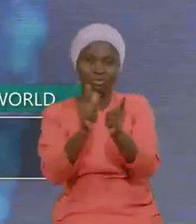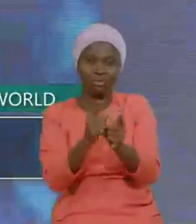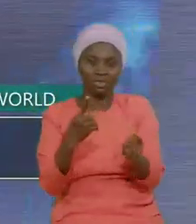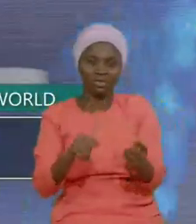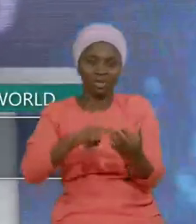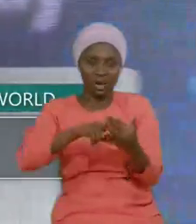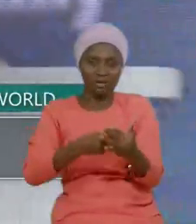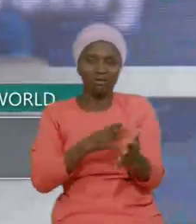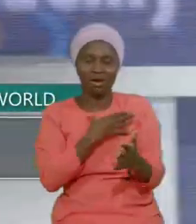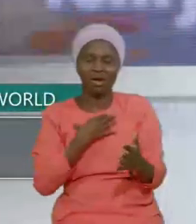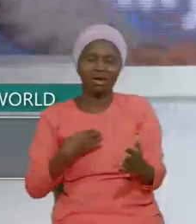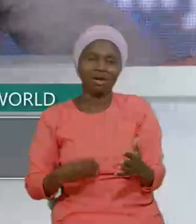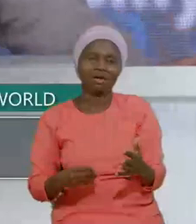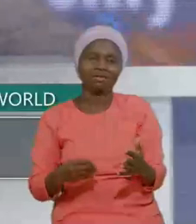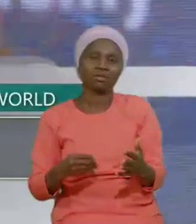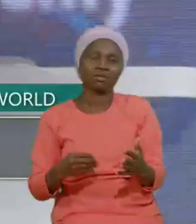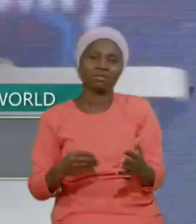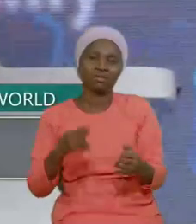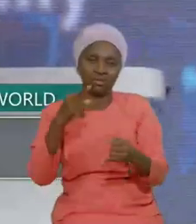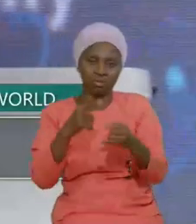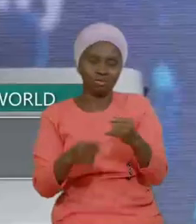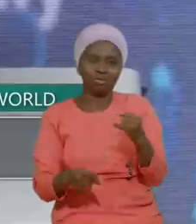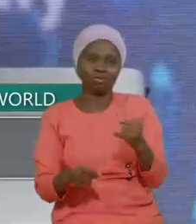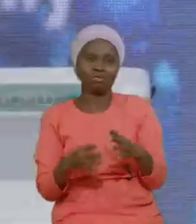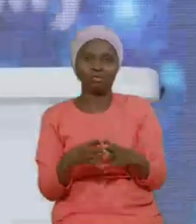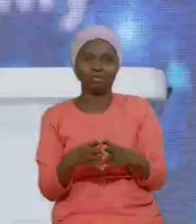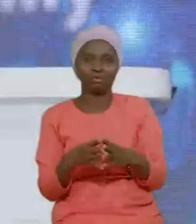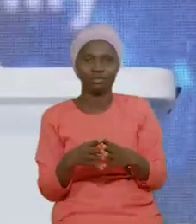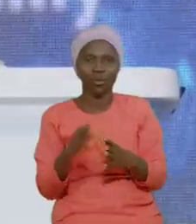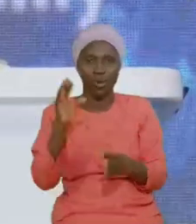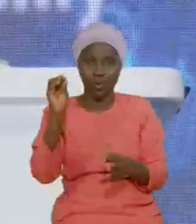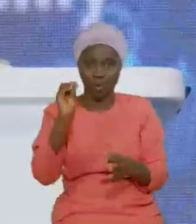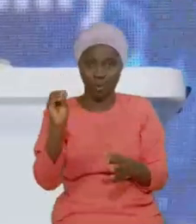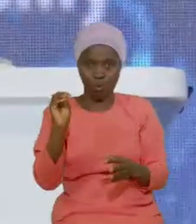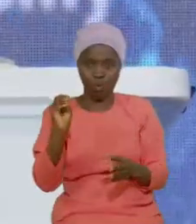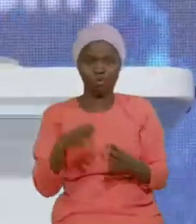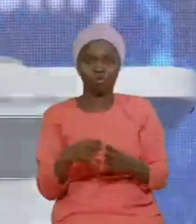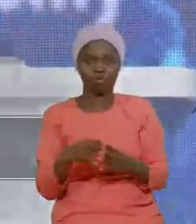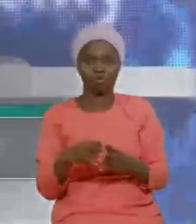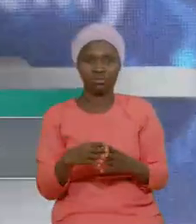Et dans le but, la première chose à faire, va auprès de l'Alpha et l'Oméga.